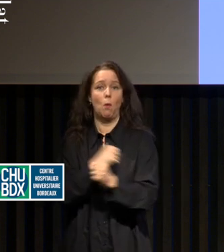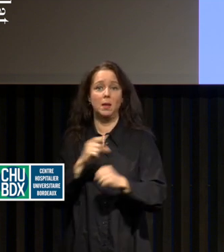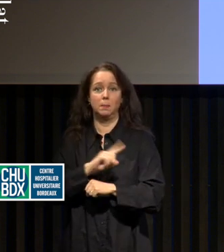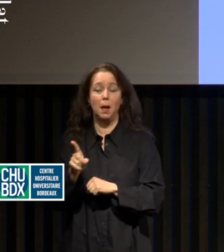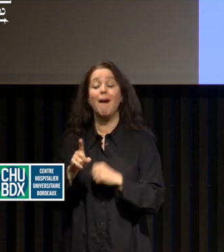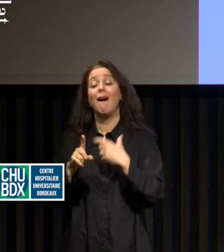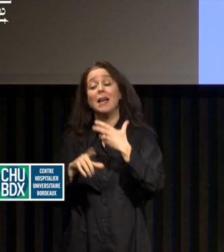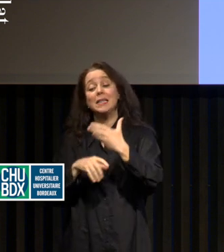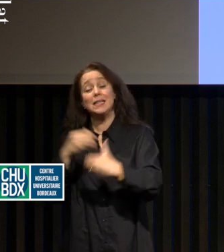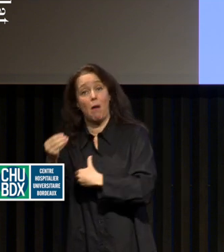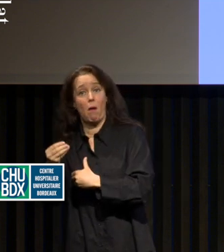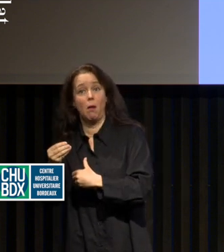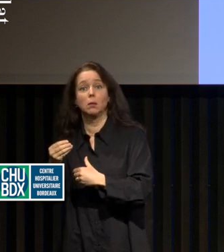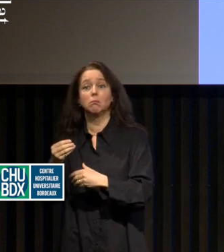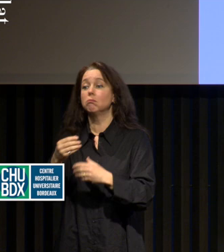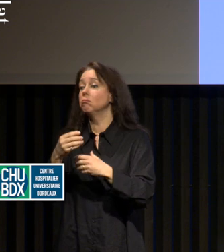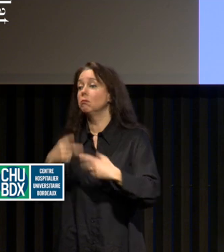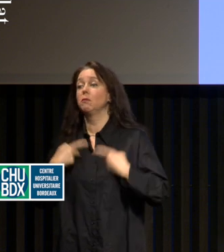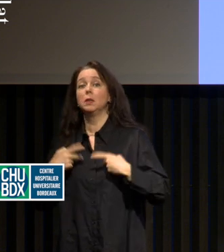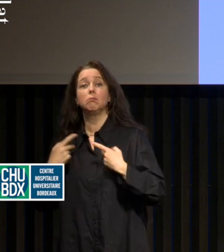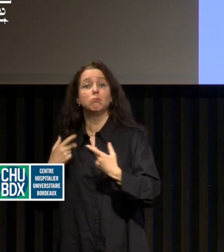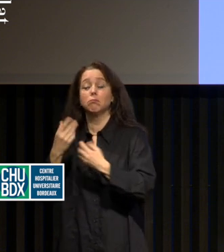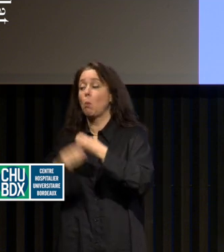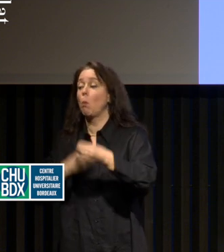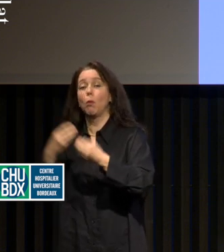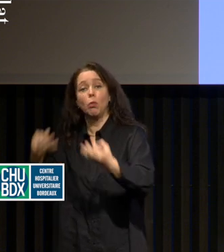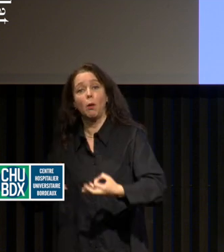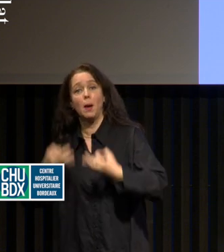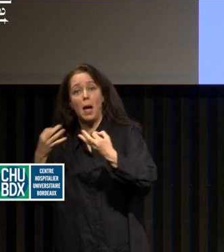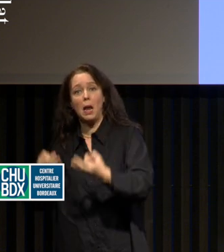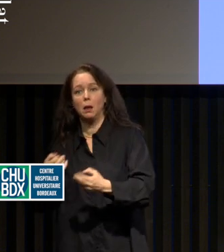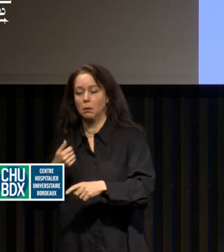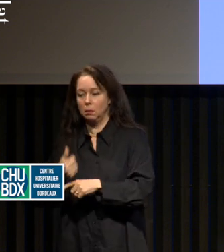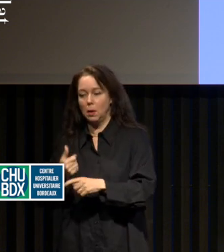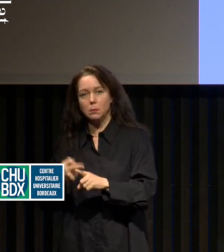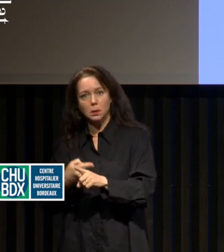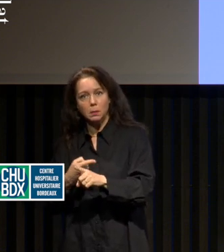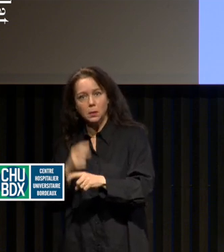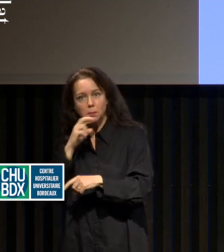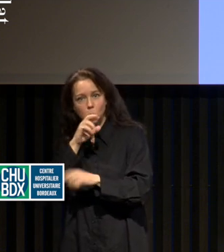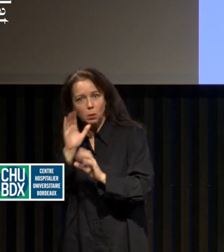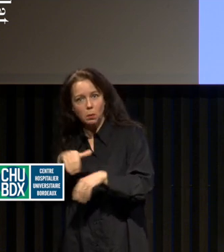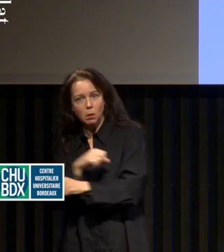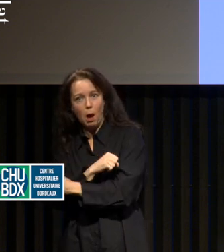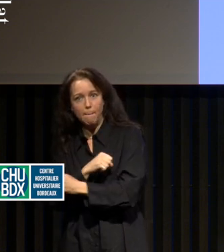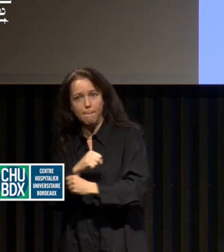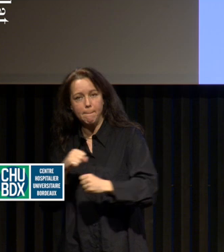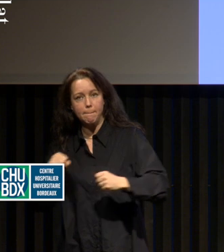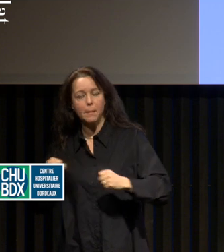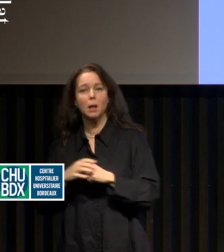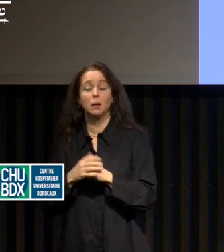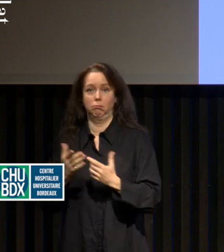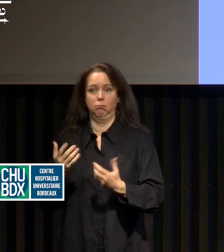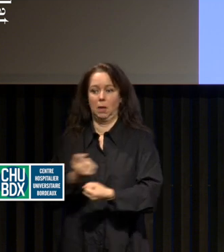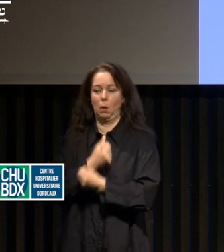vit dans un monde normal, ben elle va à ce moment-là développer son obésité. Et là où c'est encore plus incroyable, c'est que quand